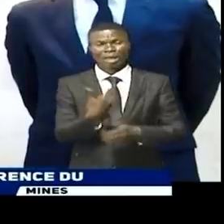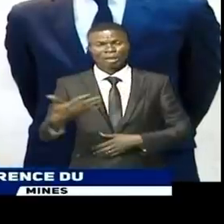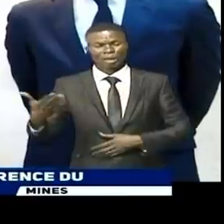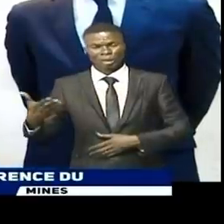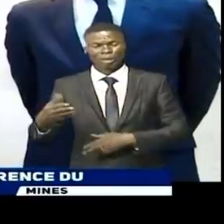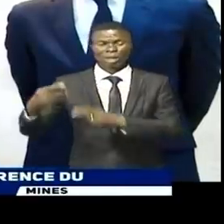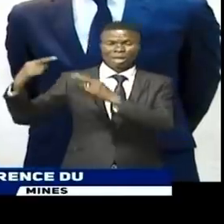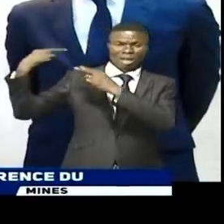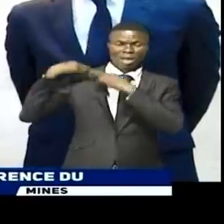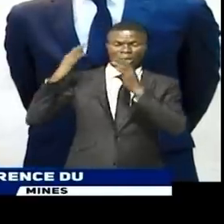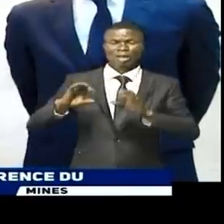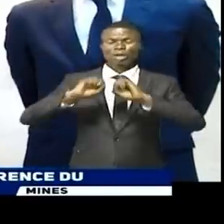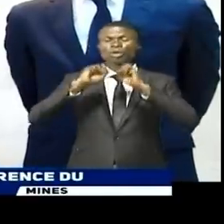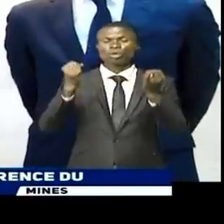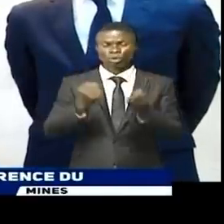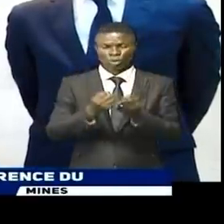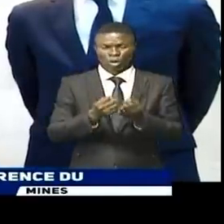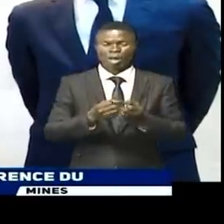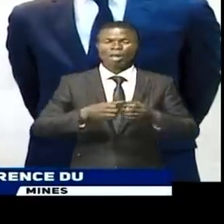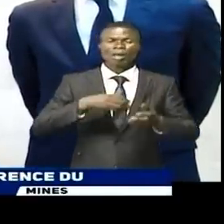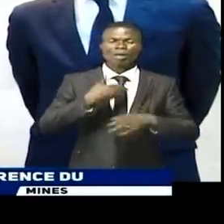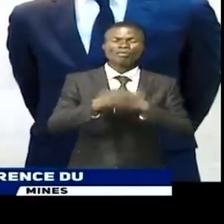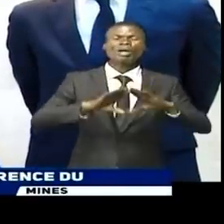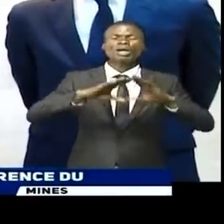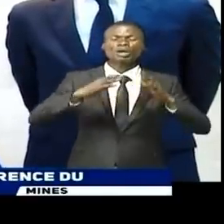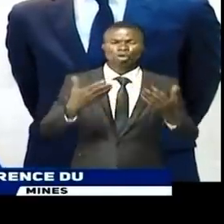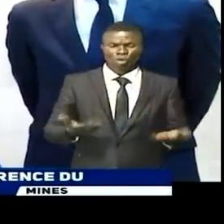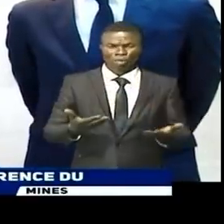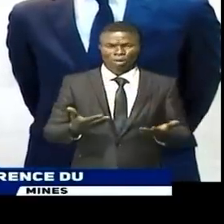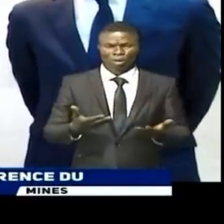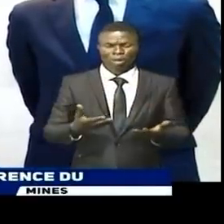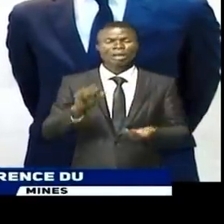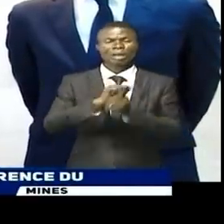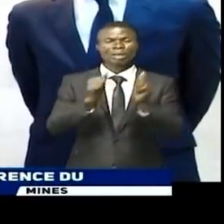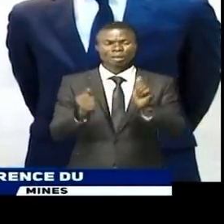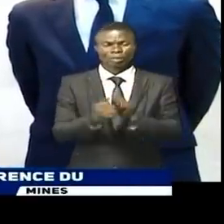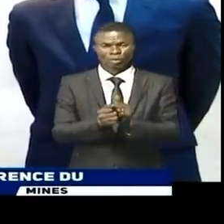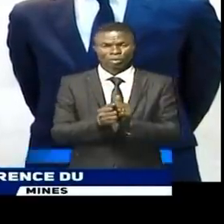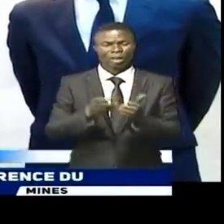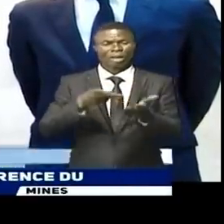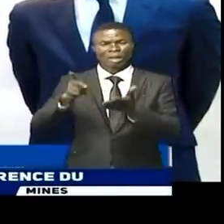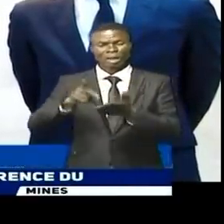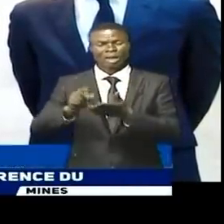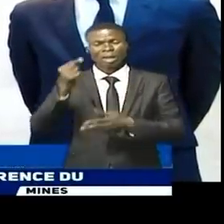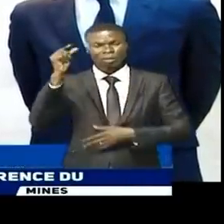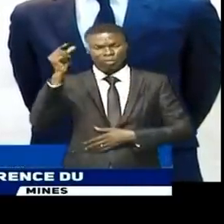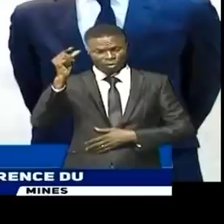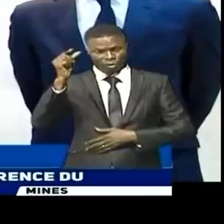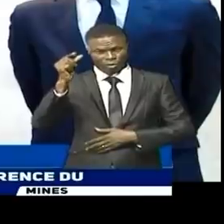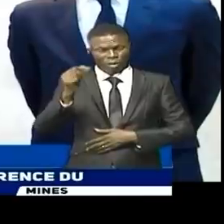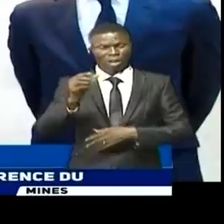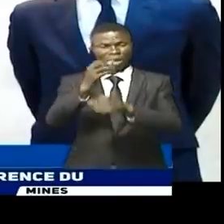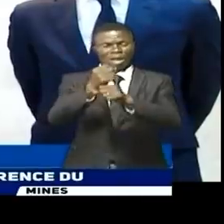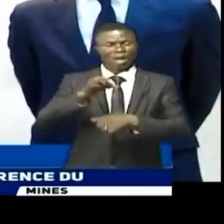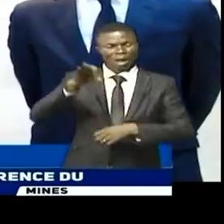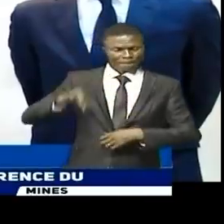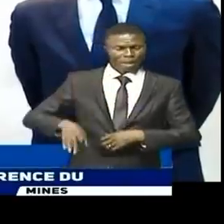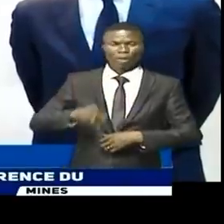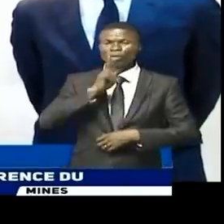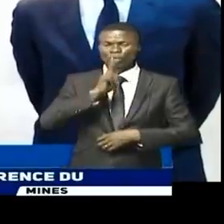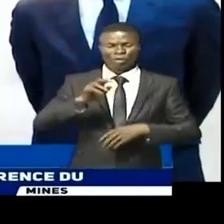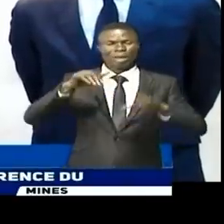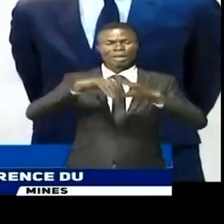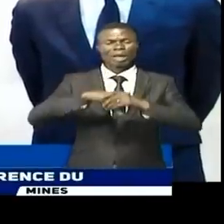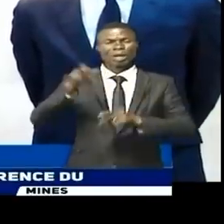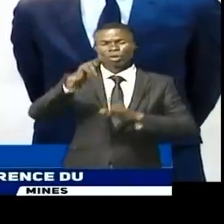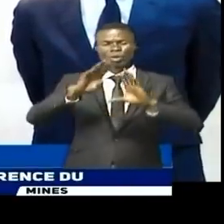responsabilité sociétale comment assurer que les questions de redevances minières au puissent bénéficier vraiment aux communautés